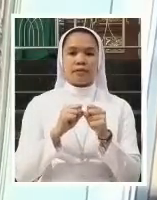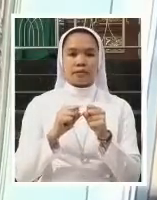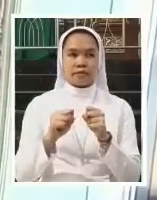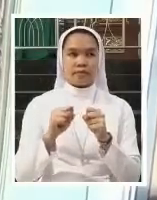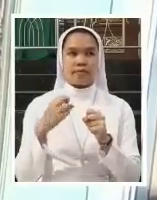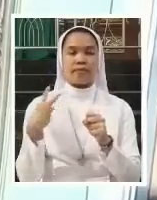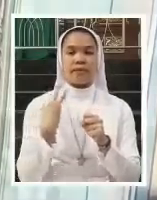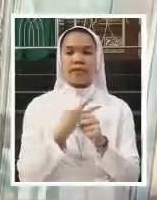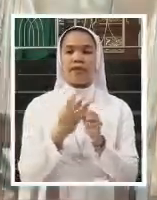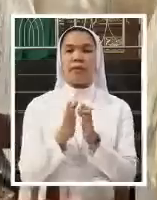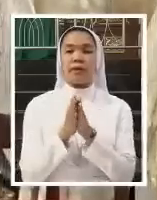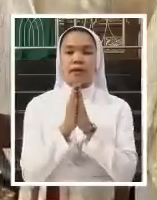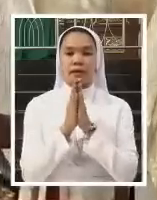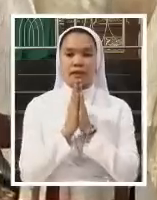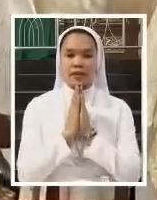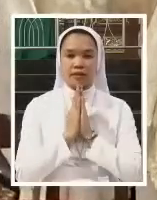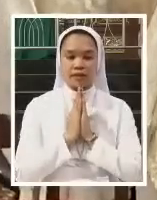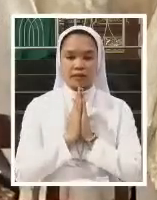inahagad mi,